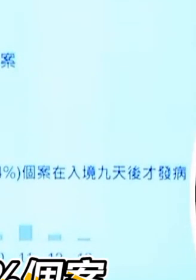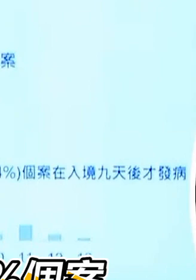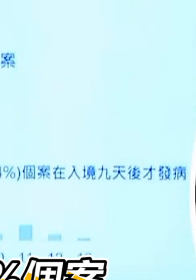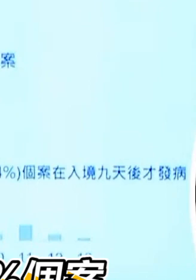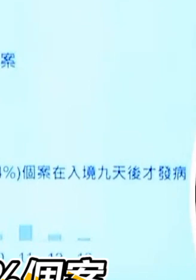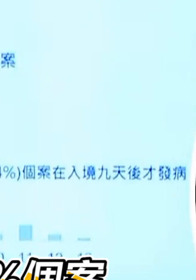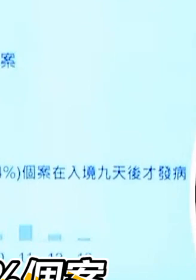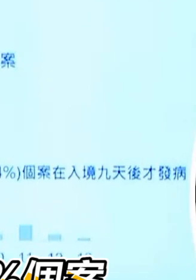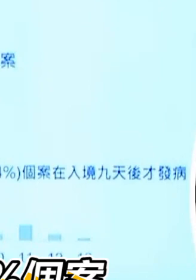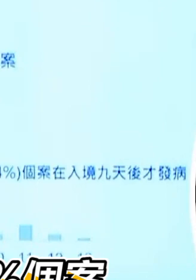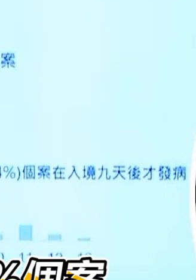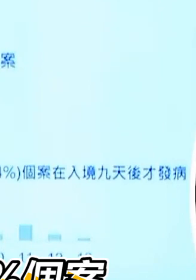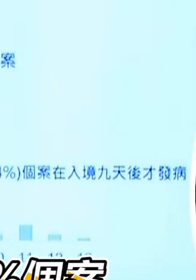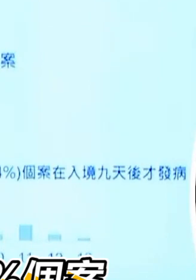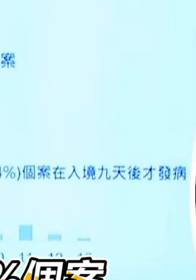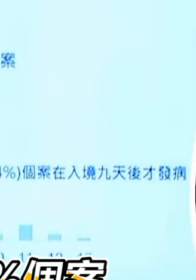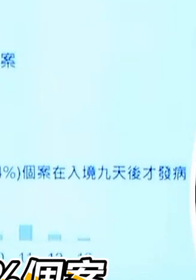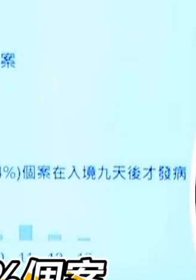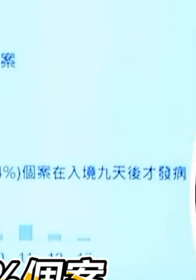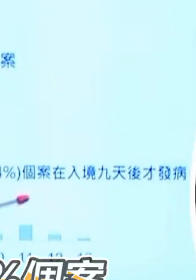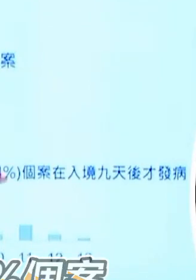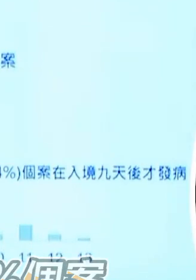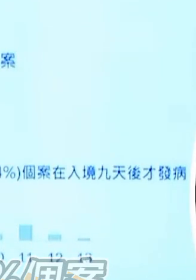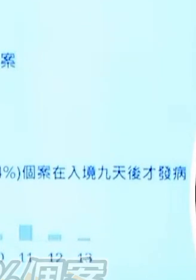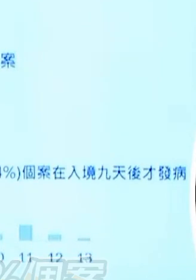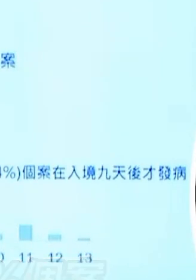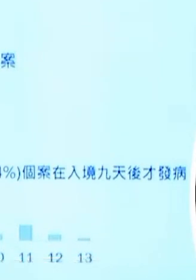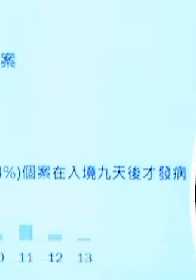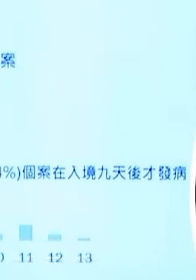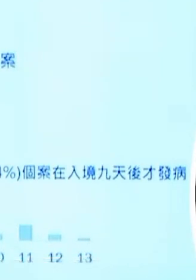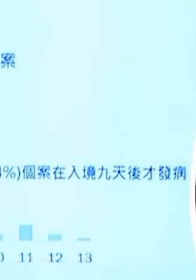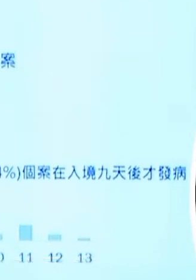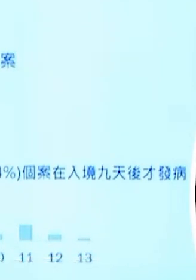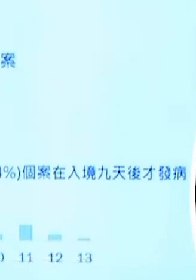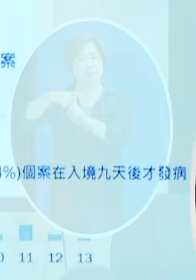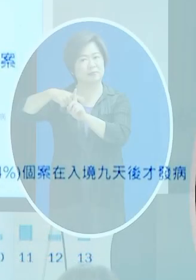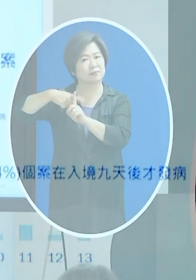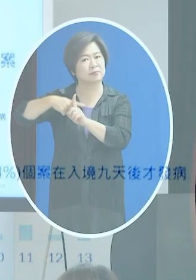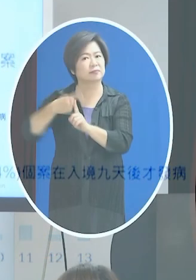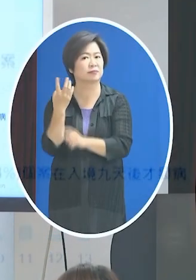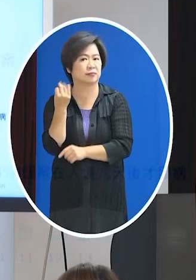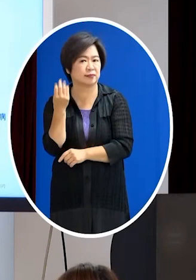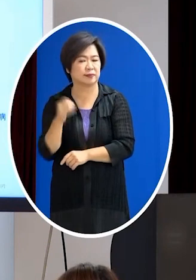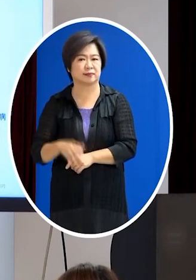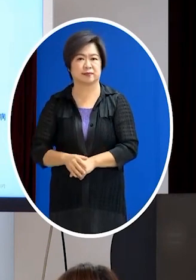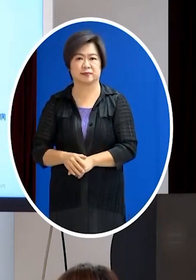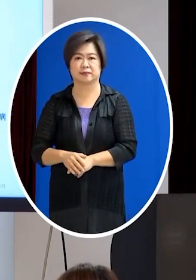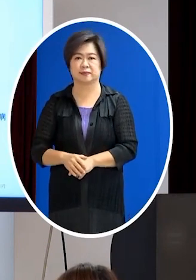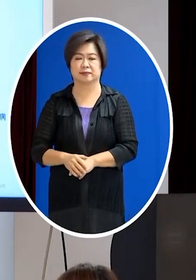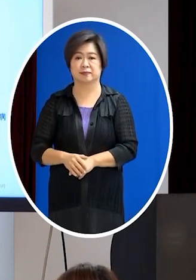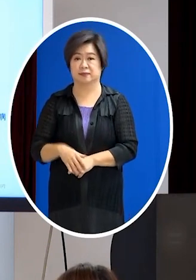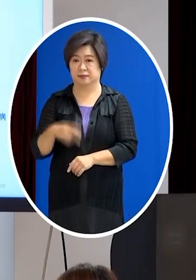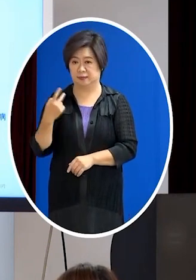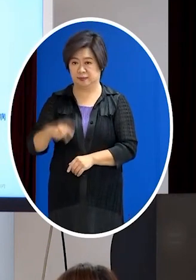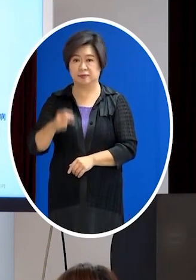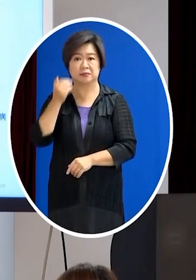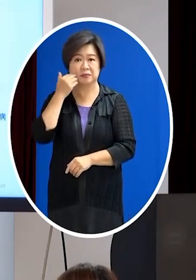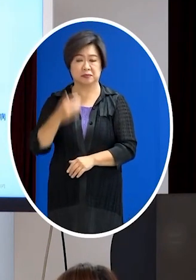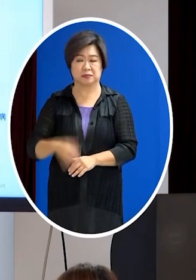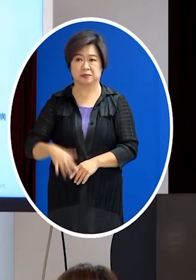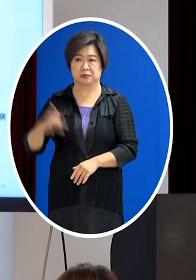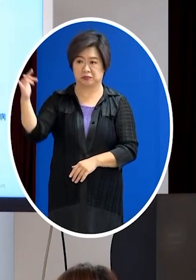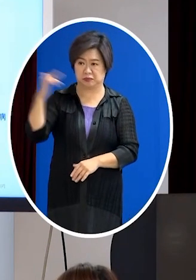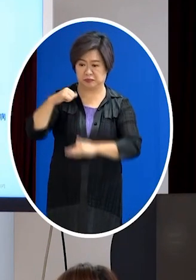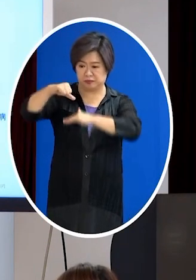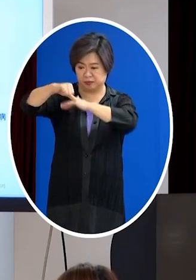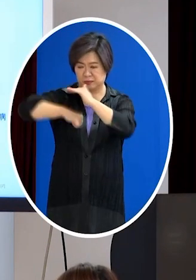是说这进来虽然是5天之后，可是过来还是要做自主健康管理，然后我们进来纵使万一漏掉